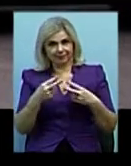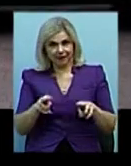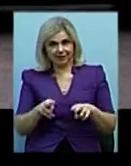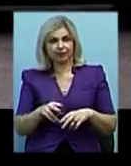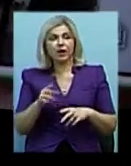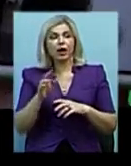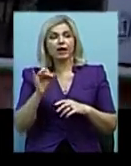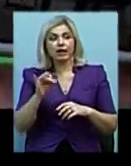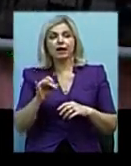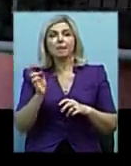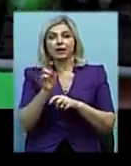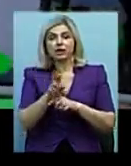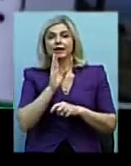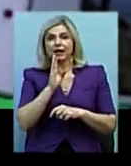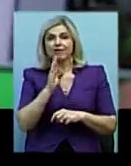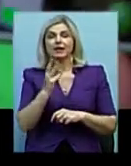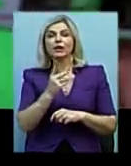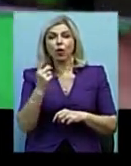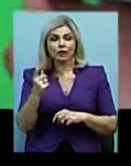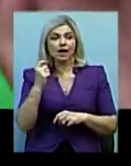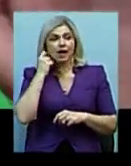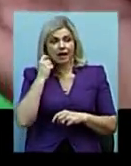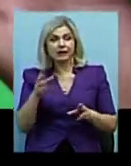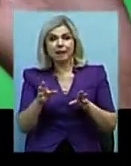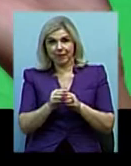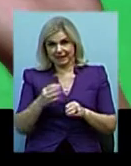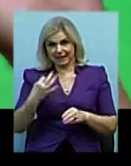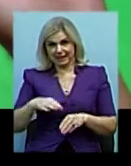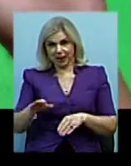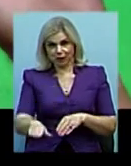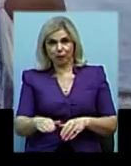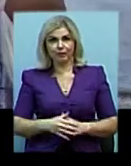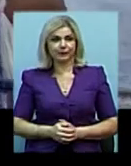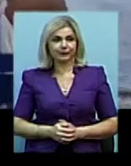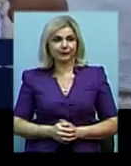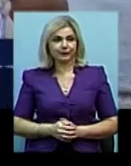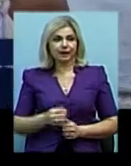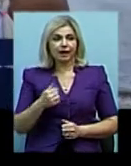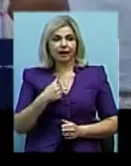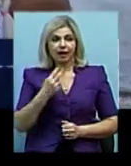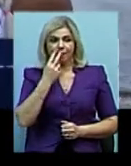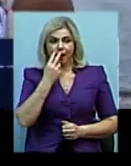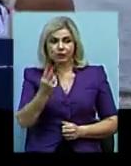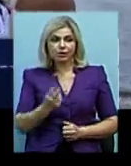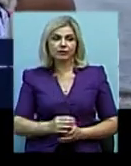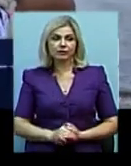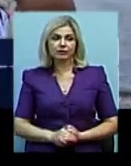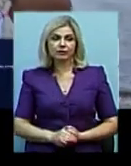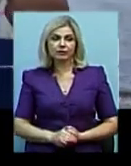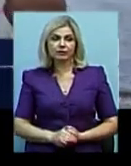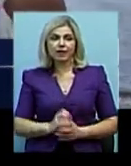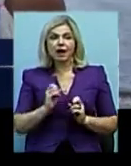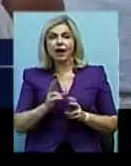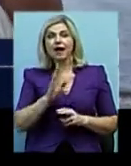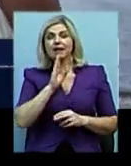хромакеї прийшла 31-річна Альона Карая з сином Давидом. Ділиться враженнями. Бачила, як дівчата і